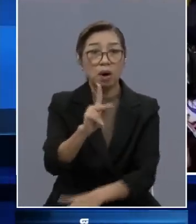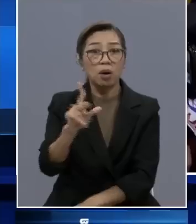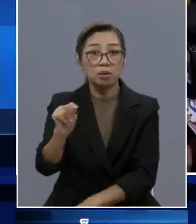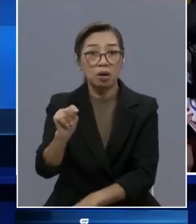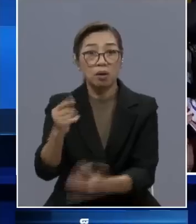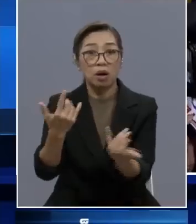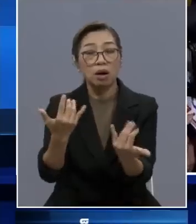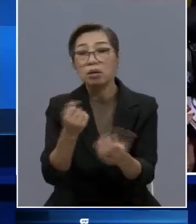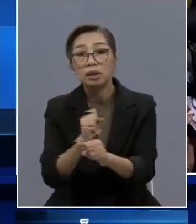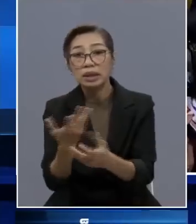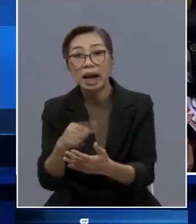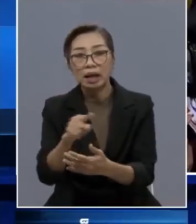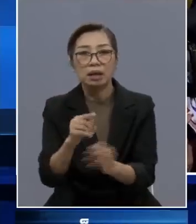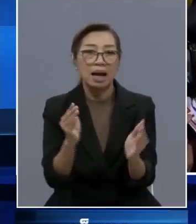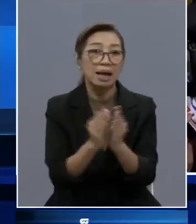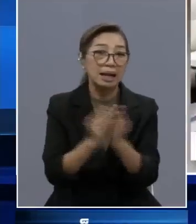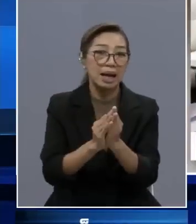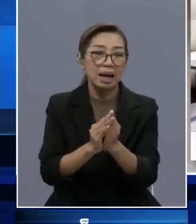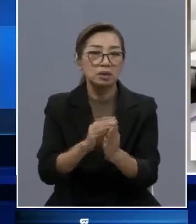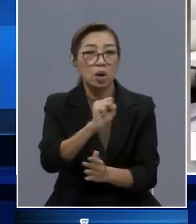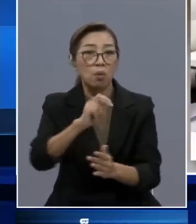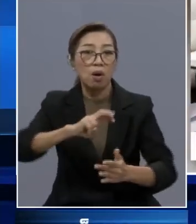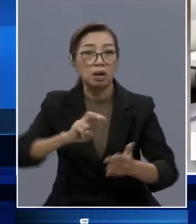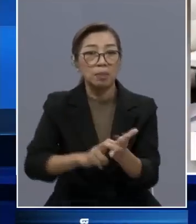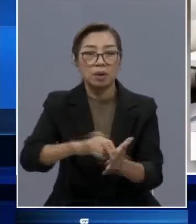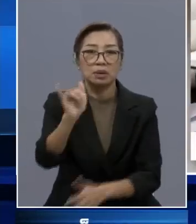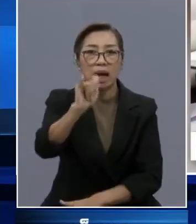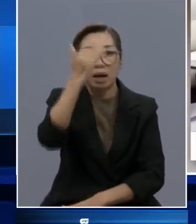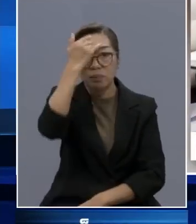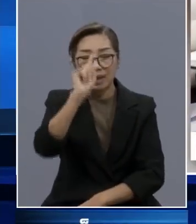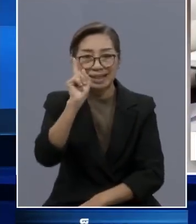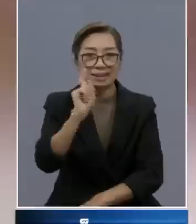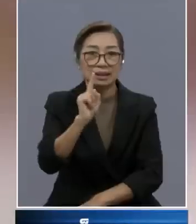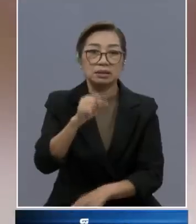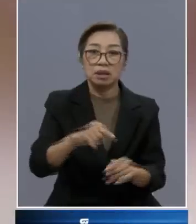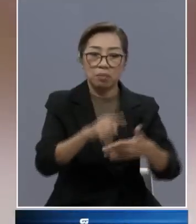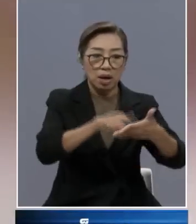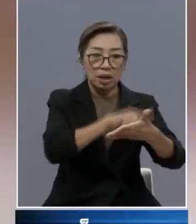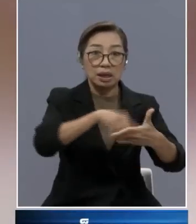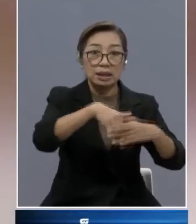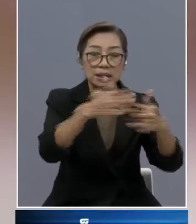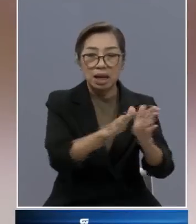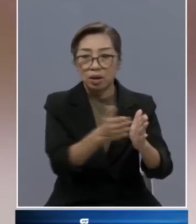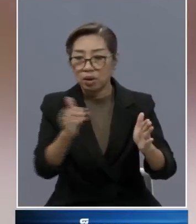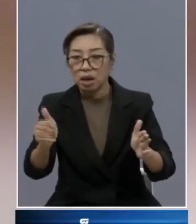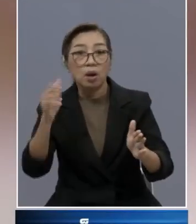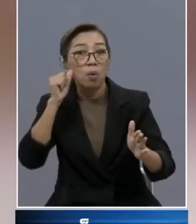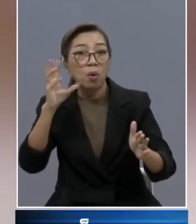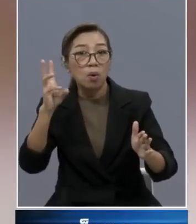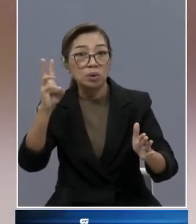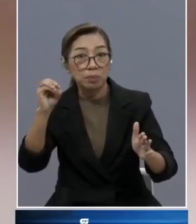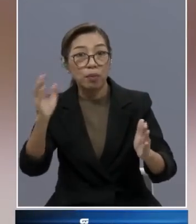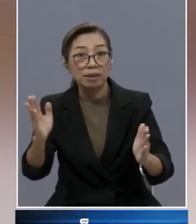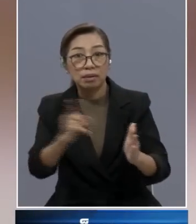นี้เนี่ยก็ยังไม่ได้มีการรับรองผลนะครับการเลือกตั้งส.ส.เพราะว่าจริงๆตามกำหนดมันก็60วันแต่ล่าสุดกกต.เนี่ยนะฮะทวงค่